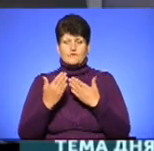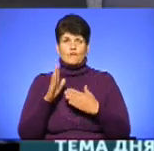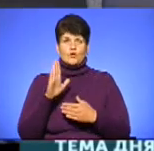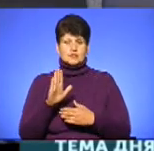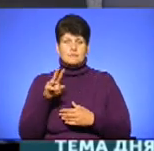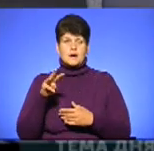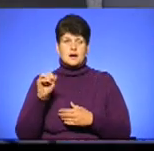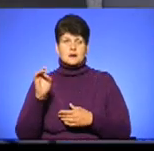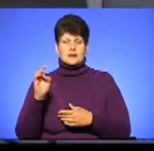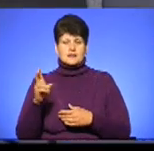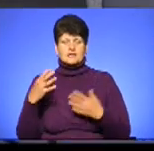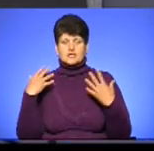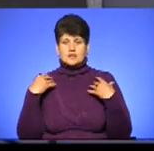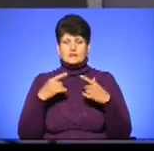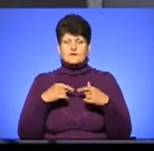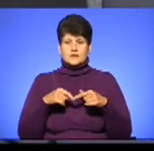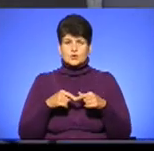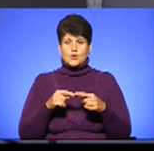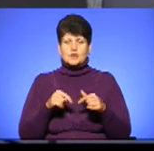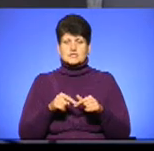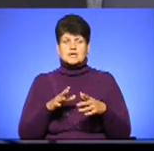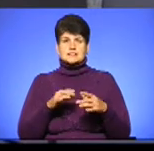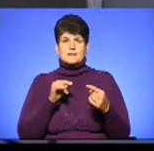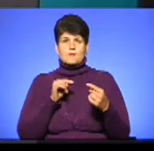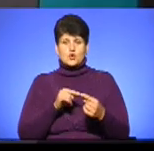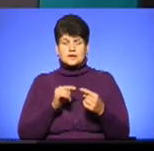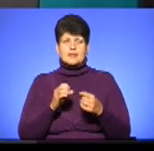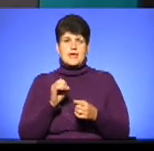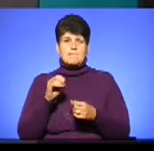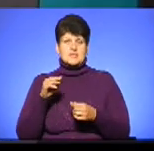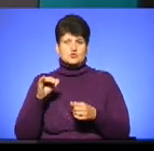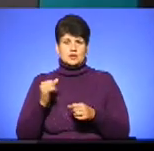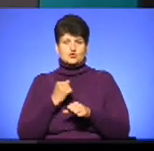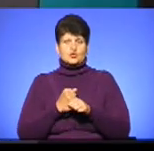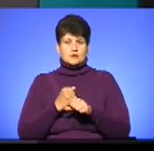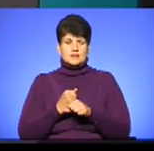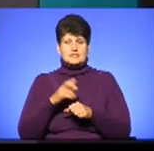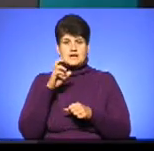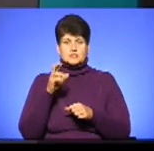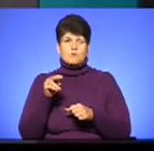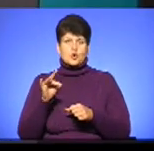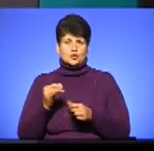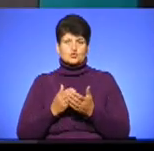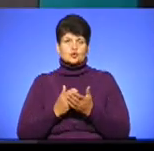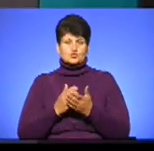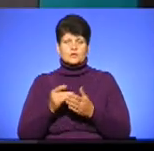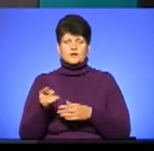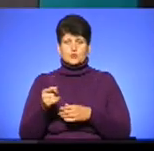Марківим, начальником відділу організації протиепізоотичної роботи Головного управління Держпродспоживслужби в